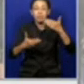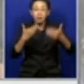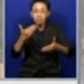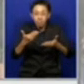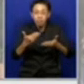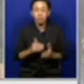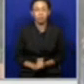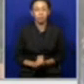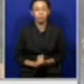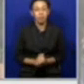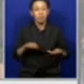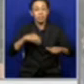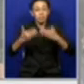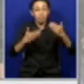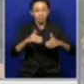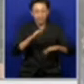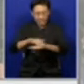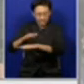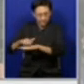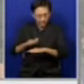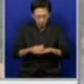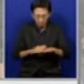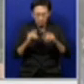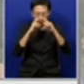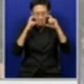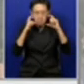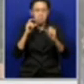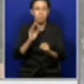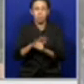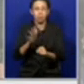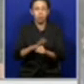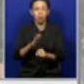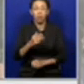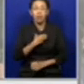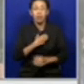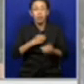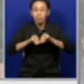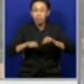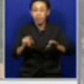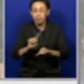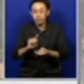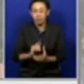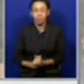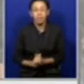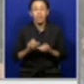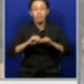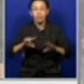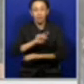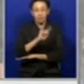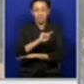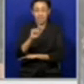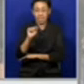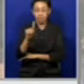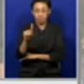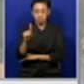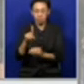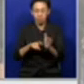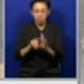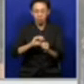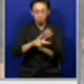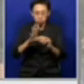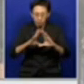วครับว่า1แมสขาดและต้องประกาศมาตรการ21วันนะครับสยบโควิด